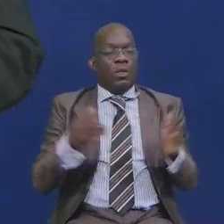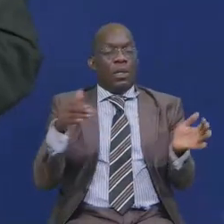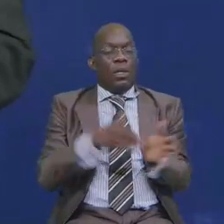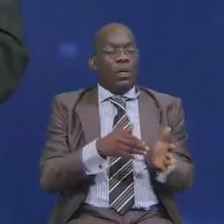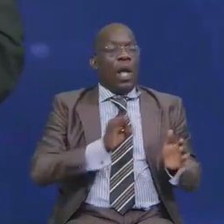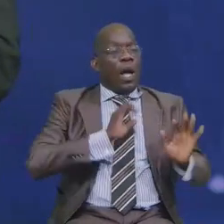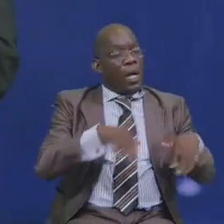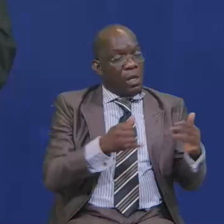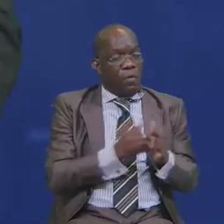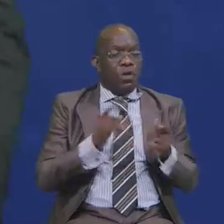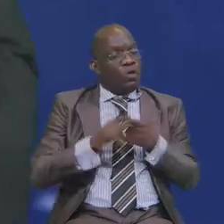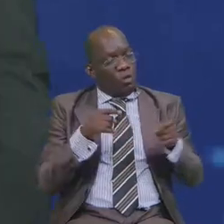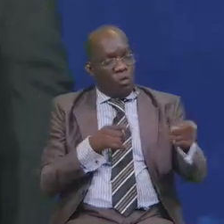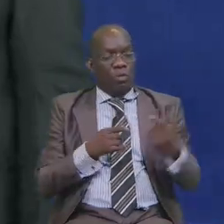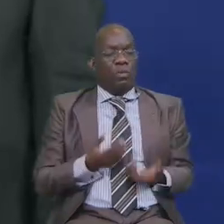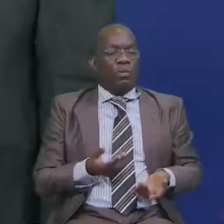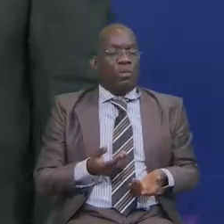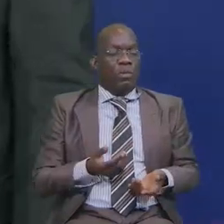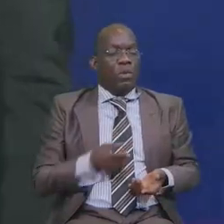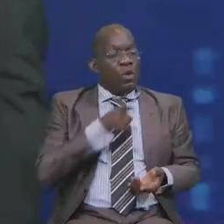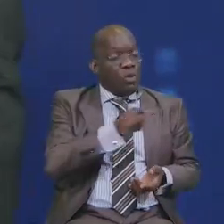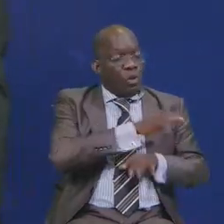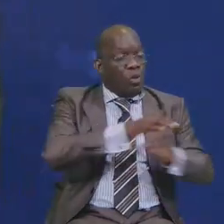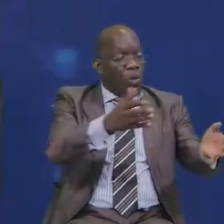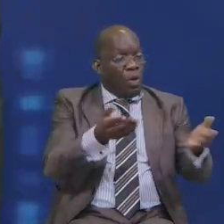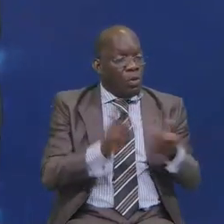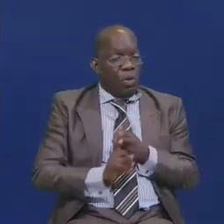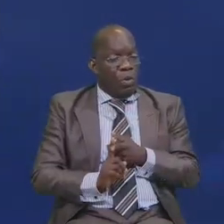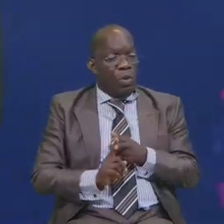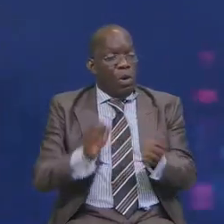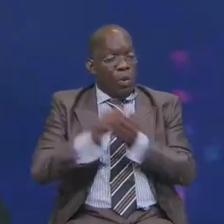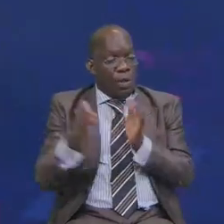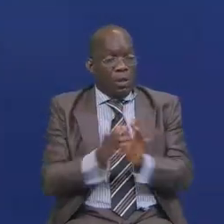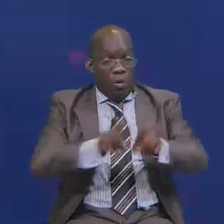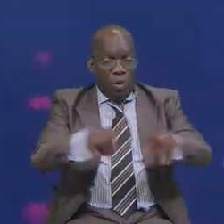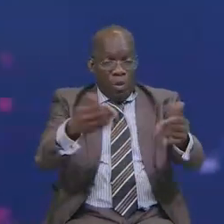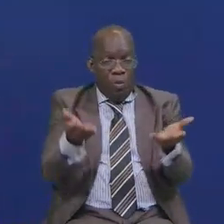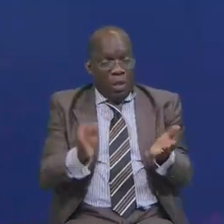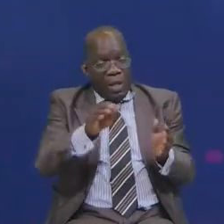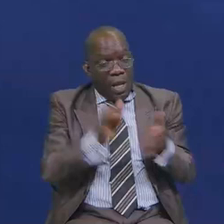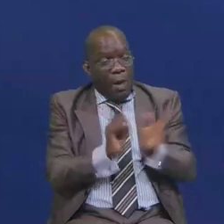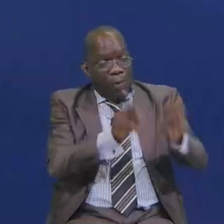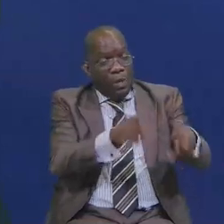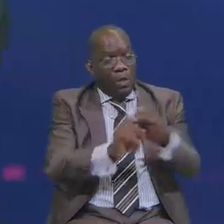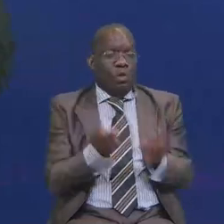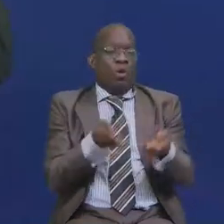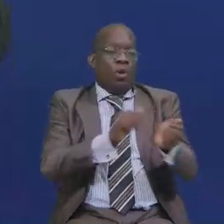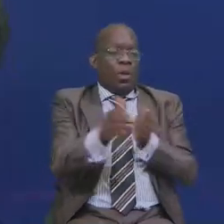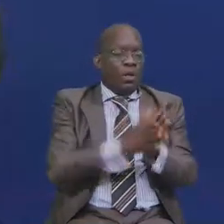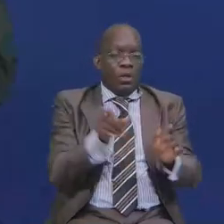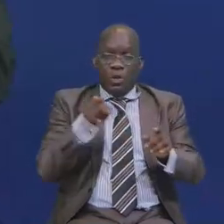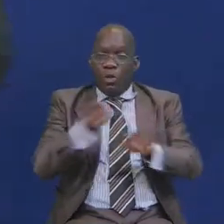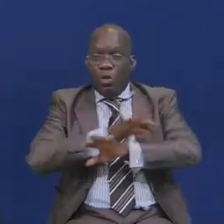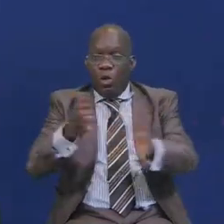les transmets. Toi, tu ne veux pas périr et tu veux qu'ils périssent. Tu ne veux pas qu'il meure et